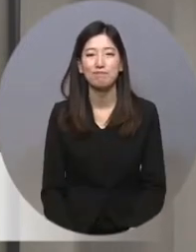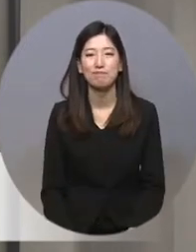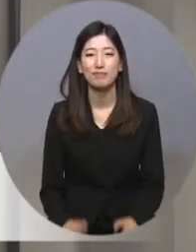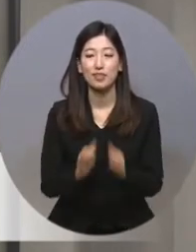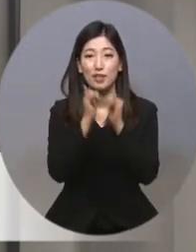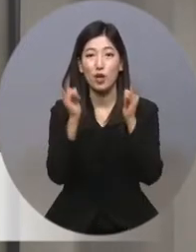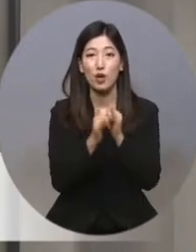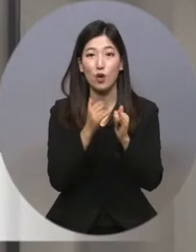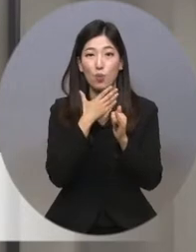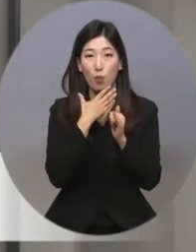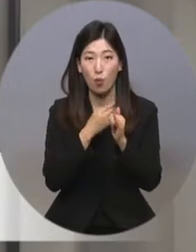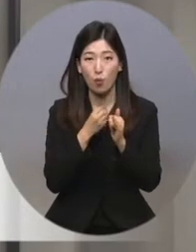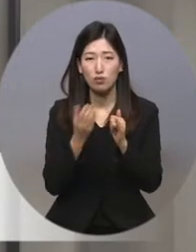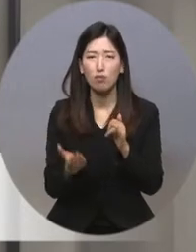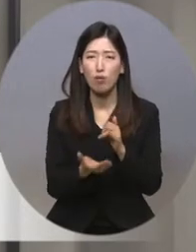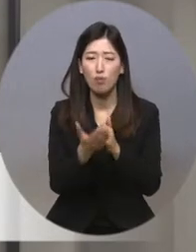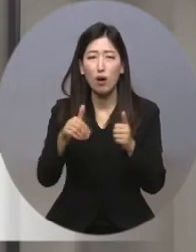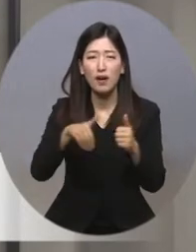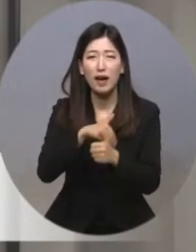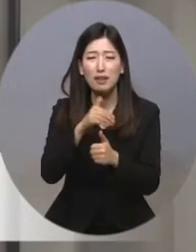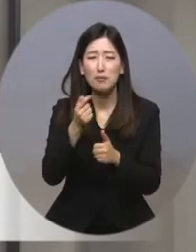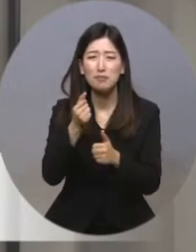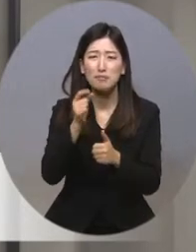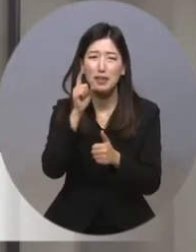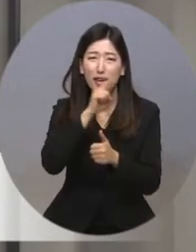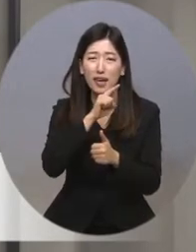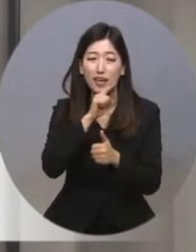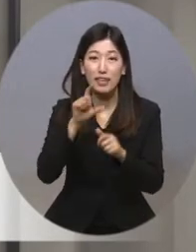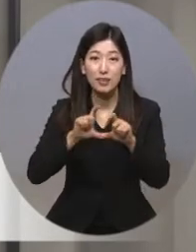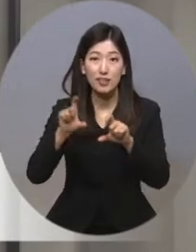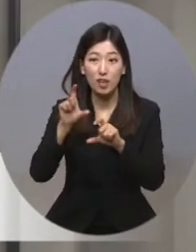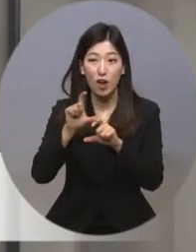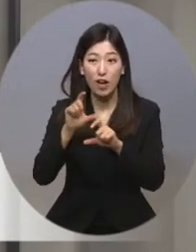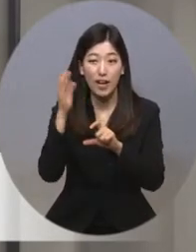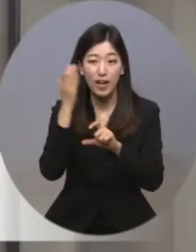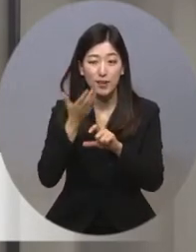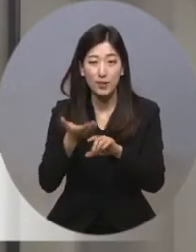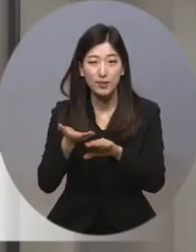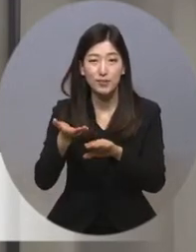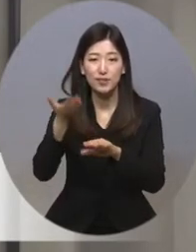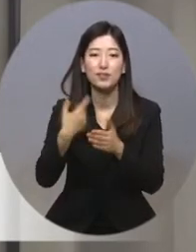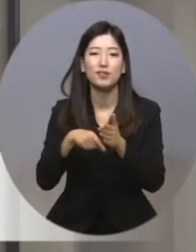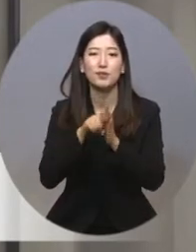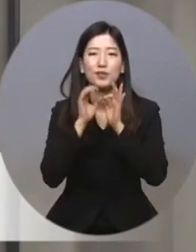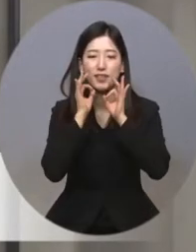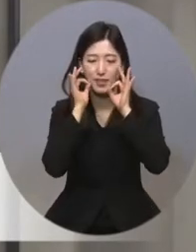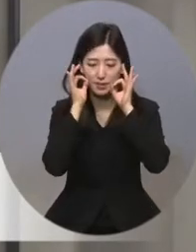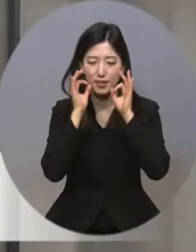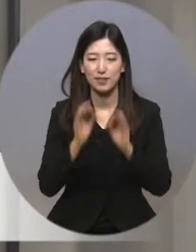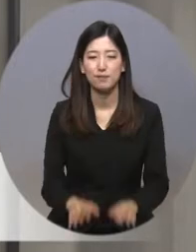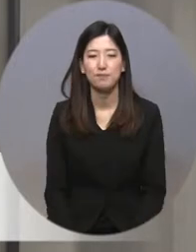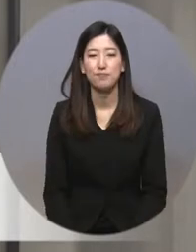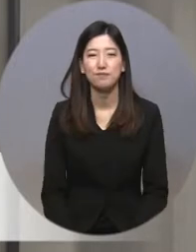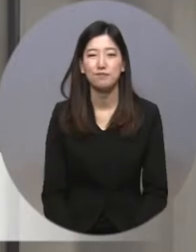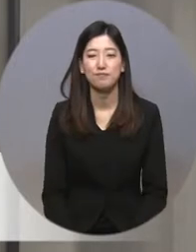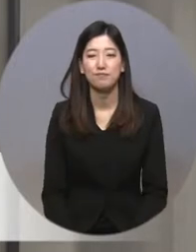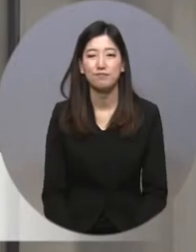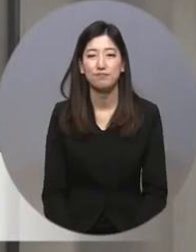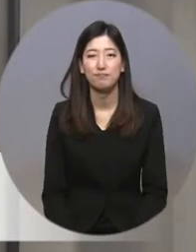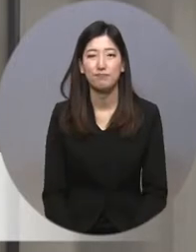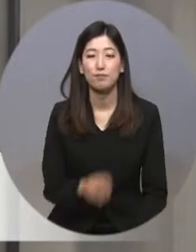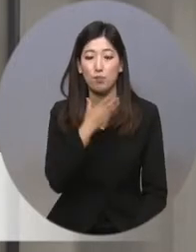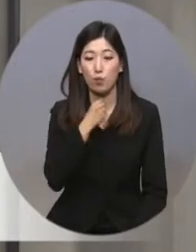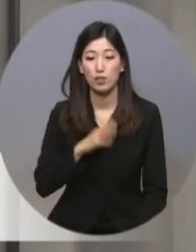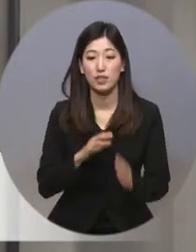종사자들의 처우가 향상되도록 앞장서서 노력하겠습니다. 회원 여러분들이 많은